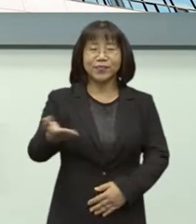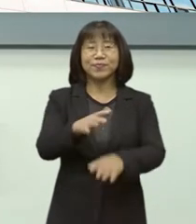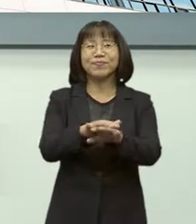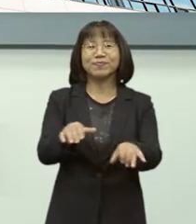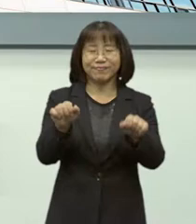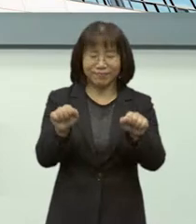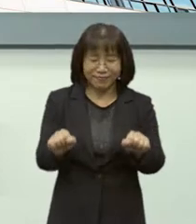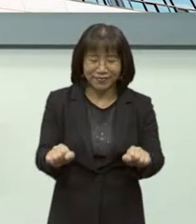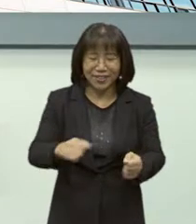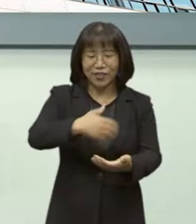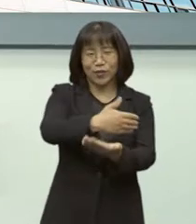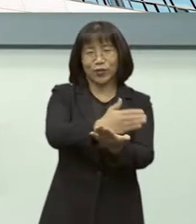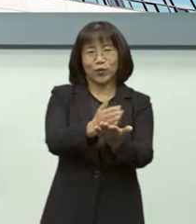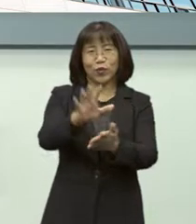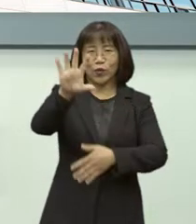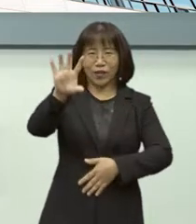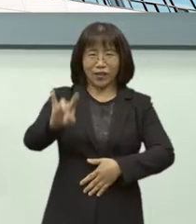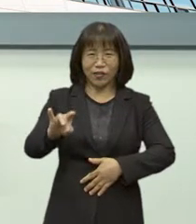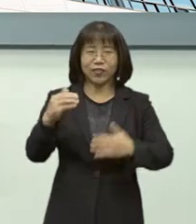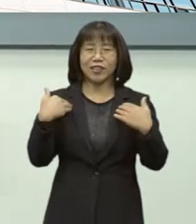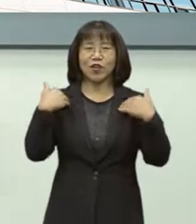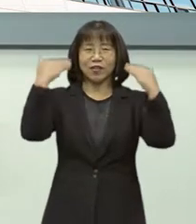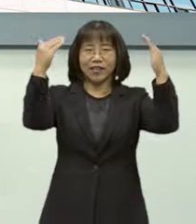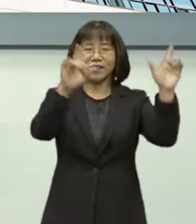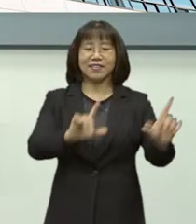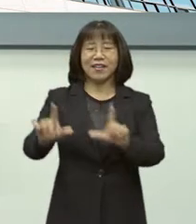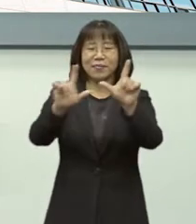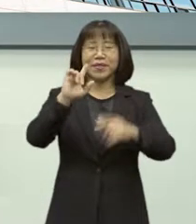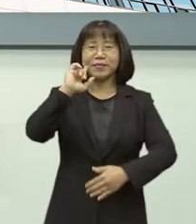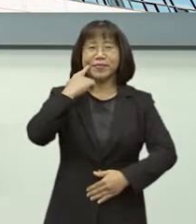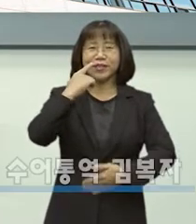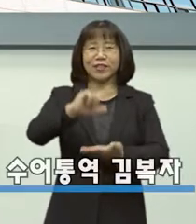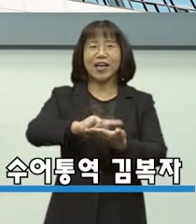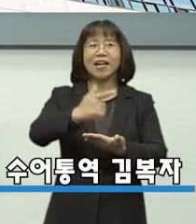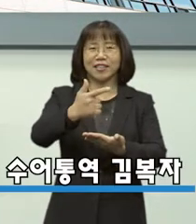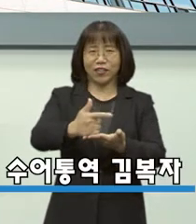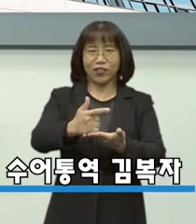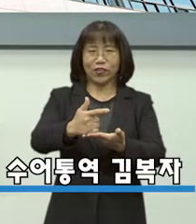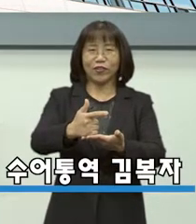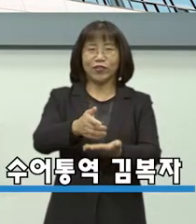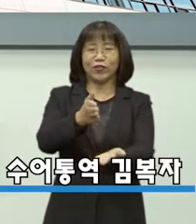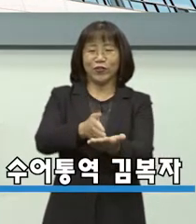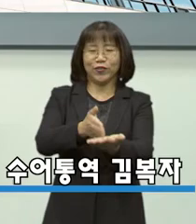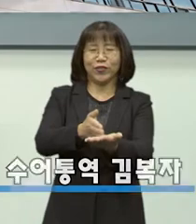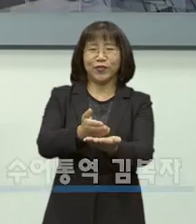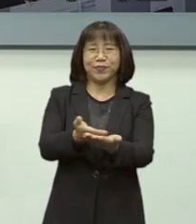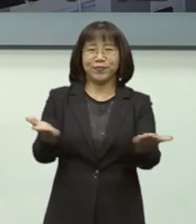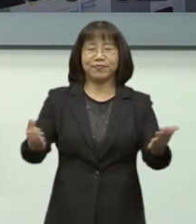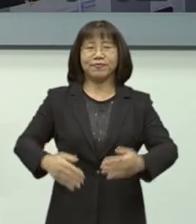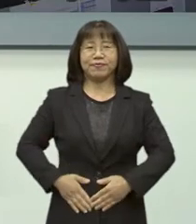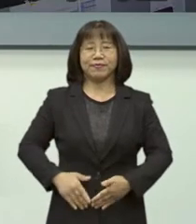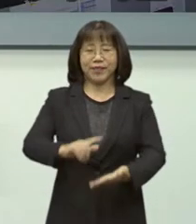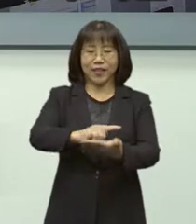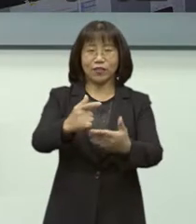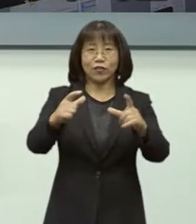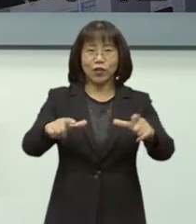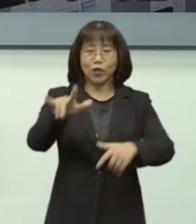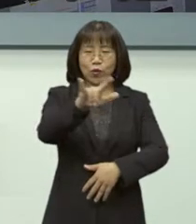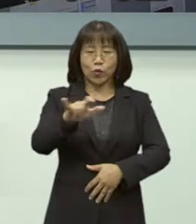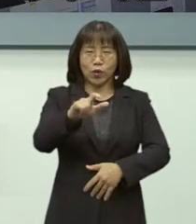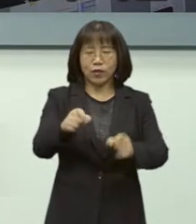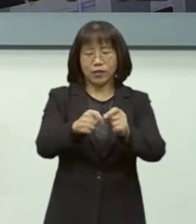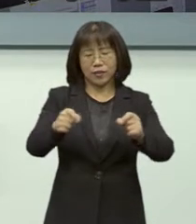국민 여러분 안녕하십니까? 조화로운 성장 삶이 아름다운 강서 아이강서TV 김민주입니다. 강서구가